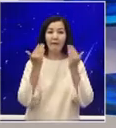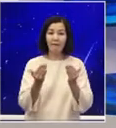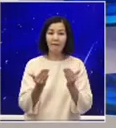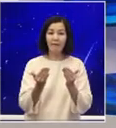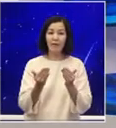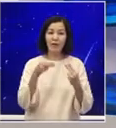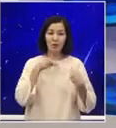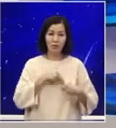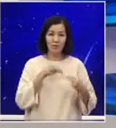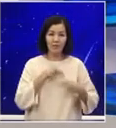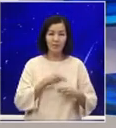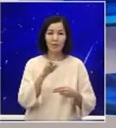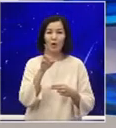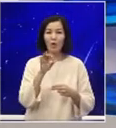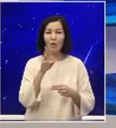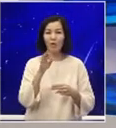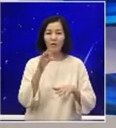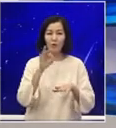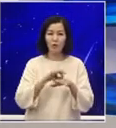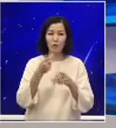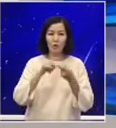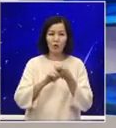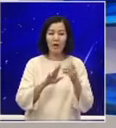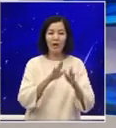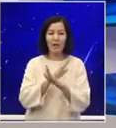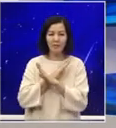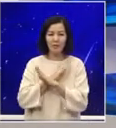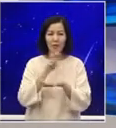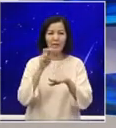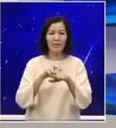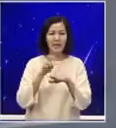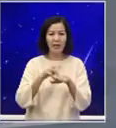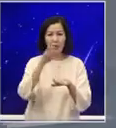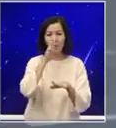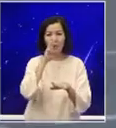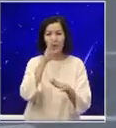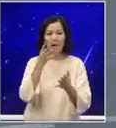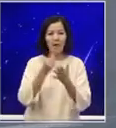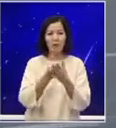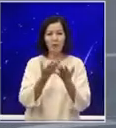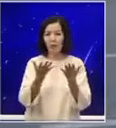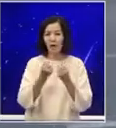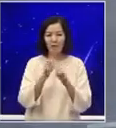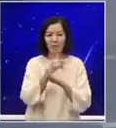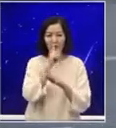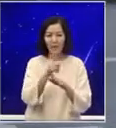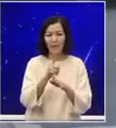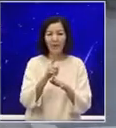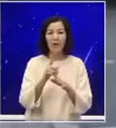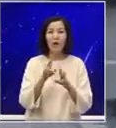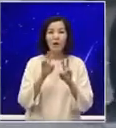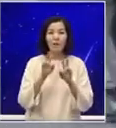Енді жұмыс кезінде COVID жұқтырған немесе қайтыс болған дәрігерлердің өтемақы алу туралы өтініші қабылданбай. Демек, вирус